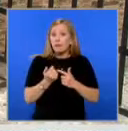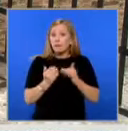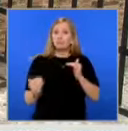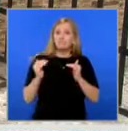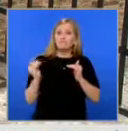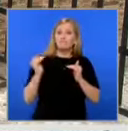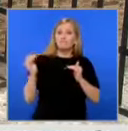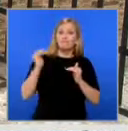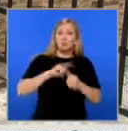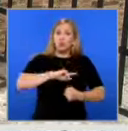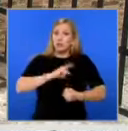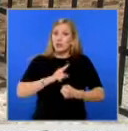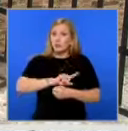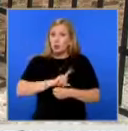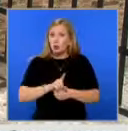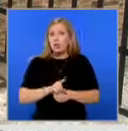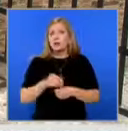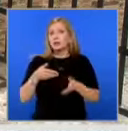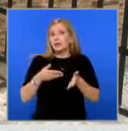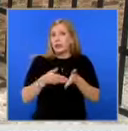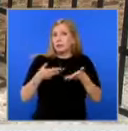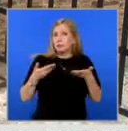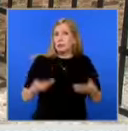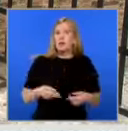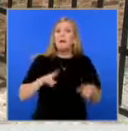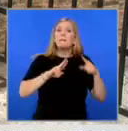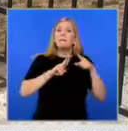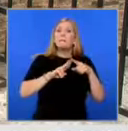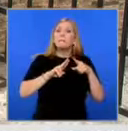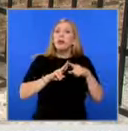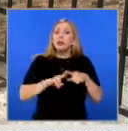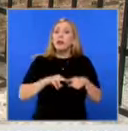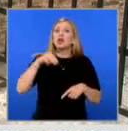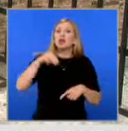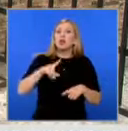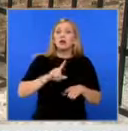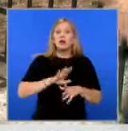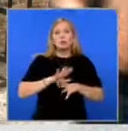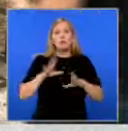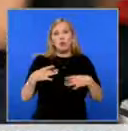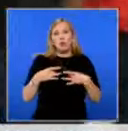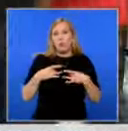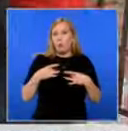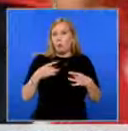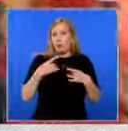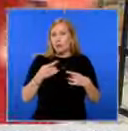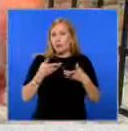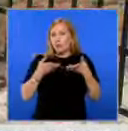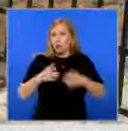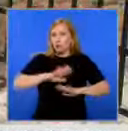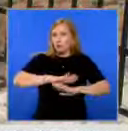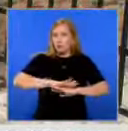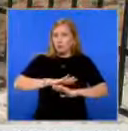разрешената по тази причина съдът каза че петър тодоров е особено обществено опасен съ сво своето